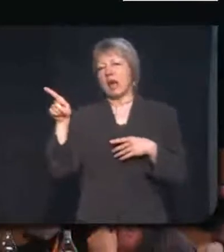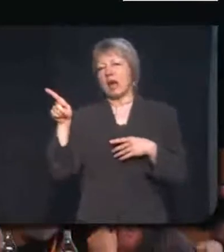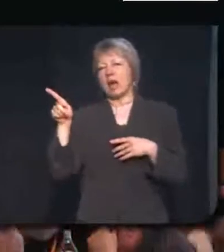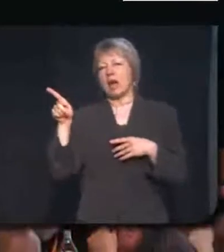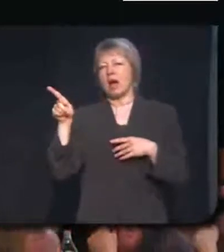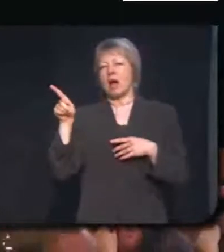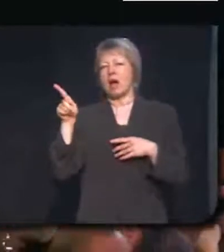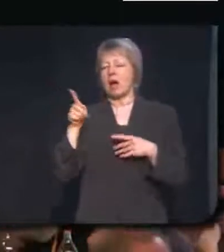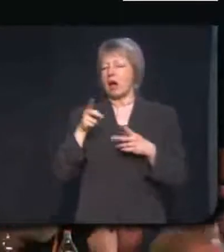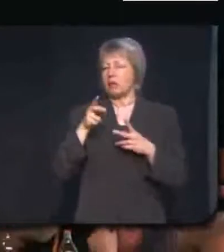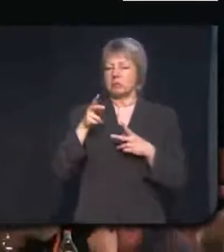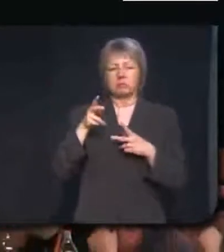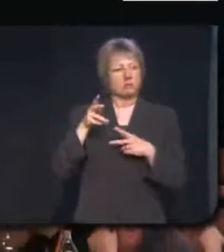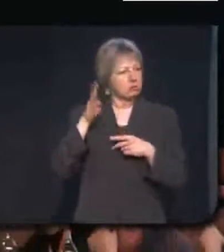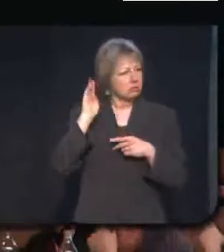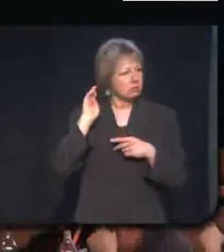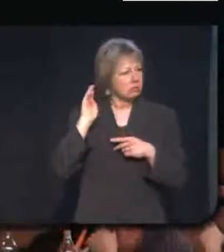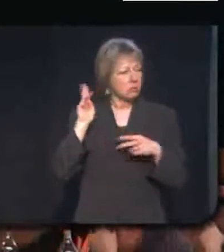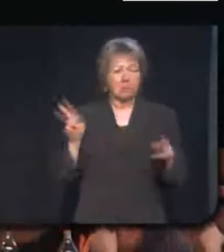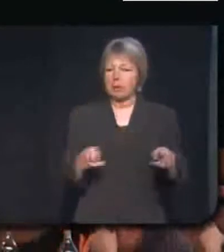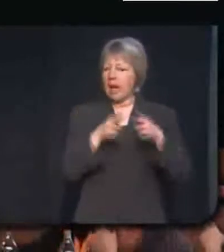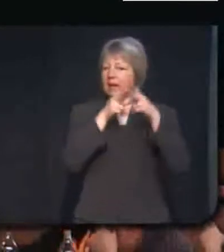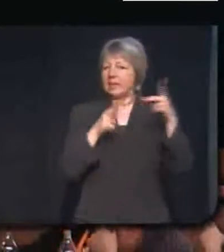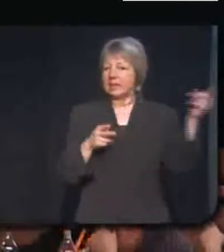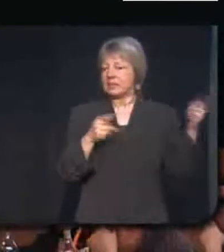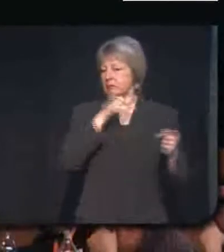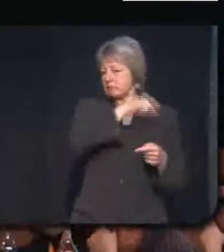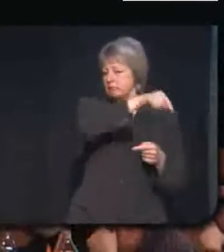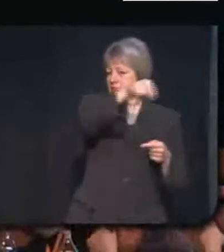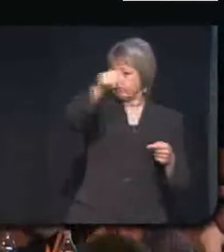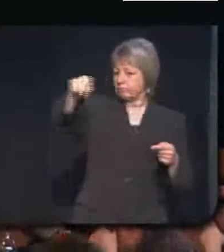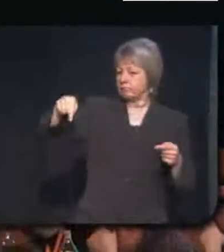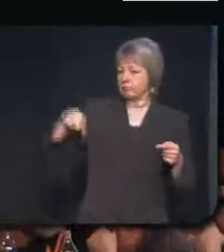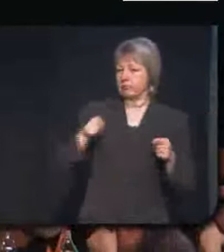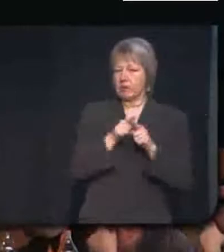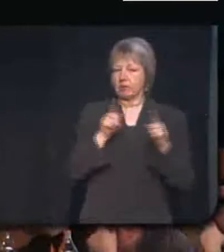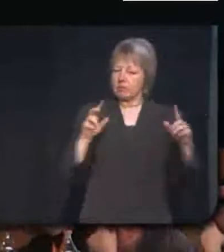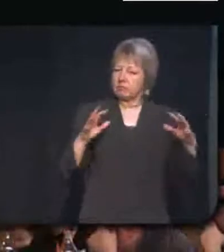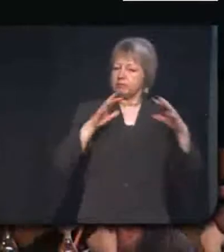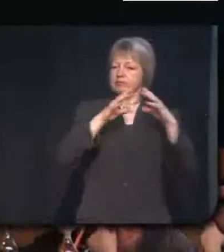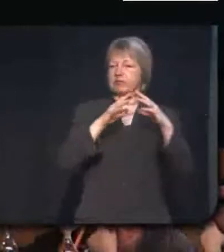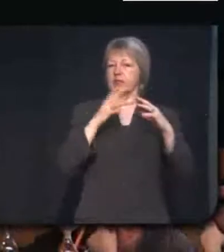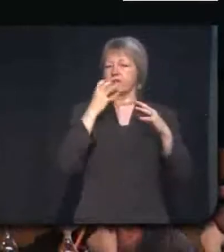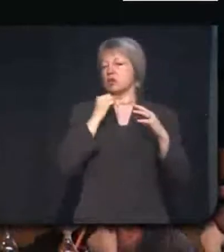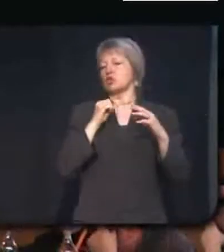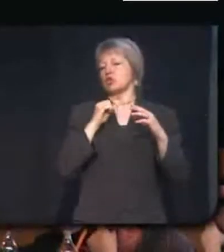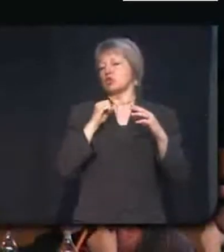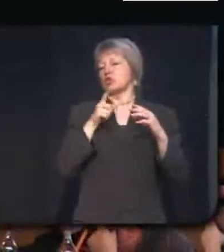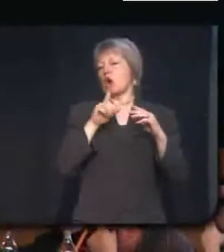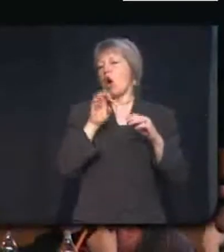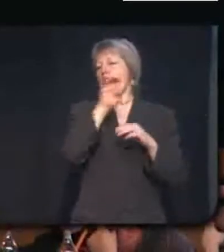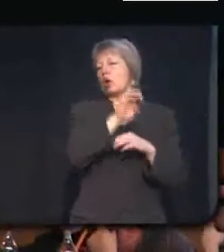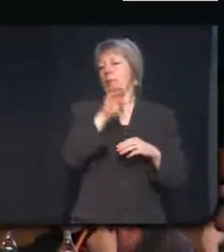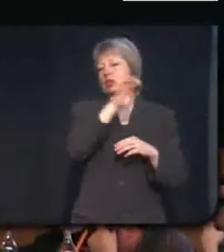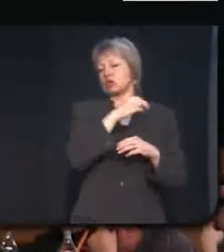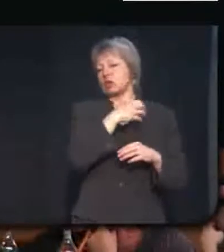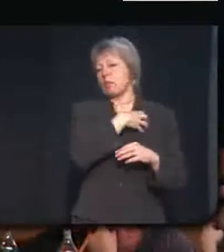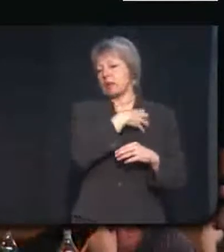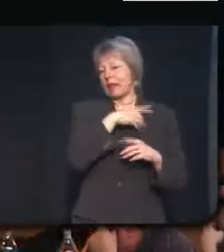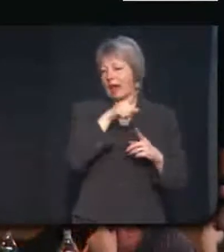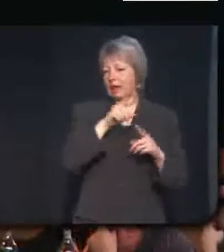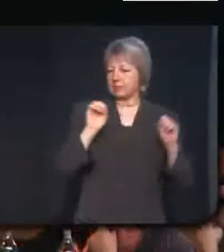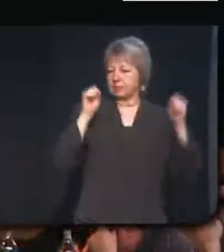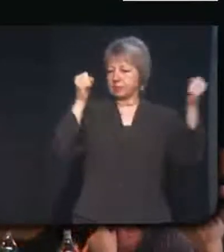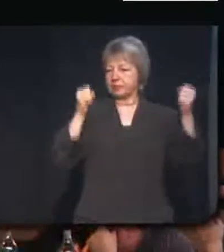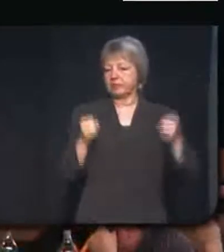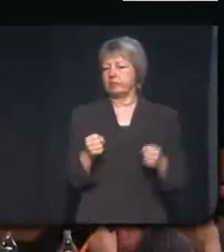Zagreb an einer engeren Kooperation der Piratenparteien Europas gearbeitet um uns nicht im Kreis zu drehen sondern